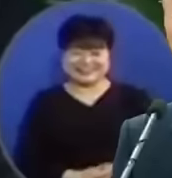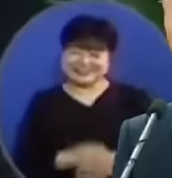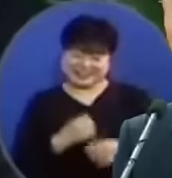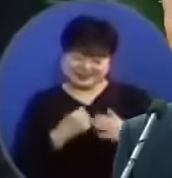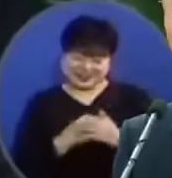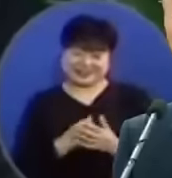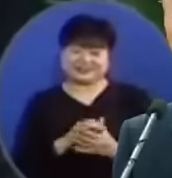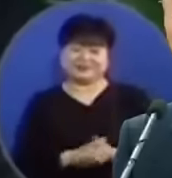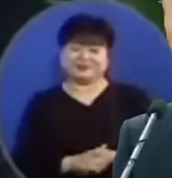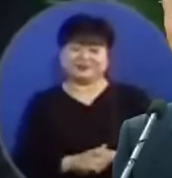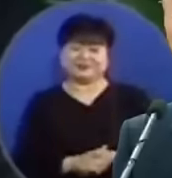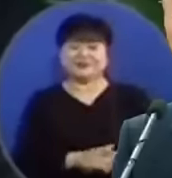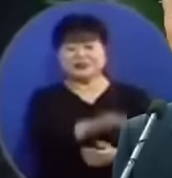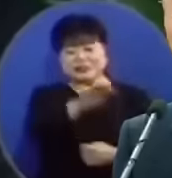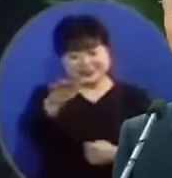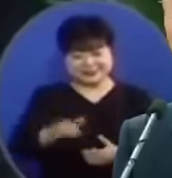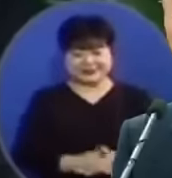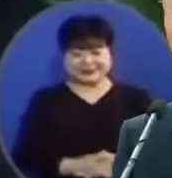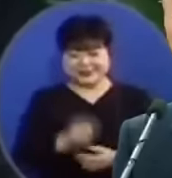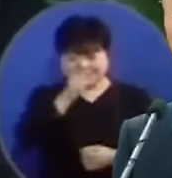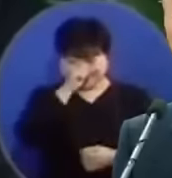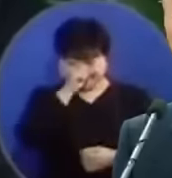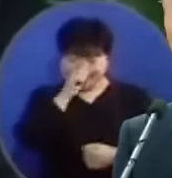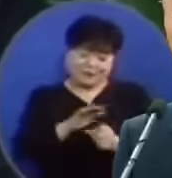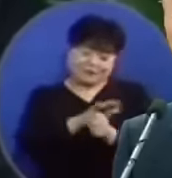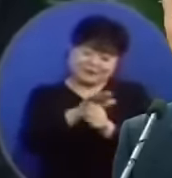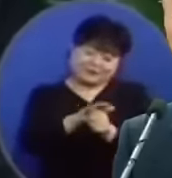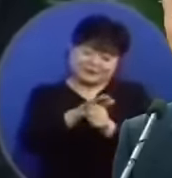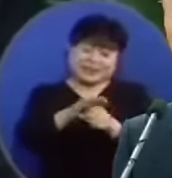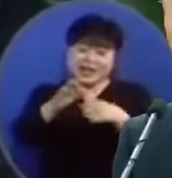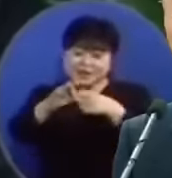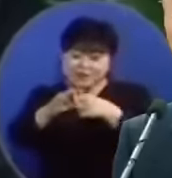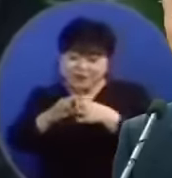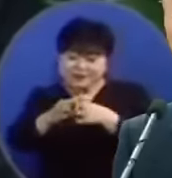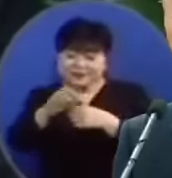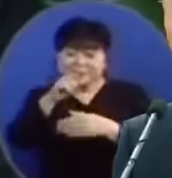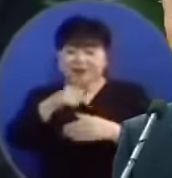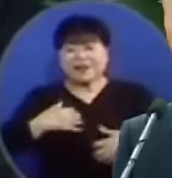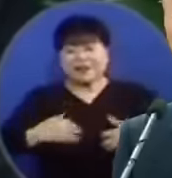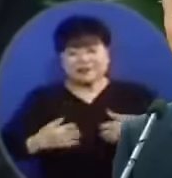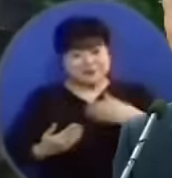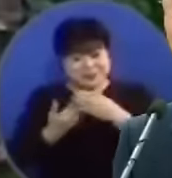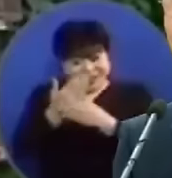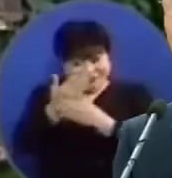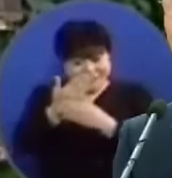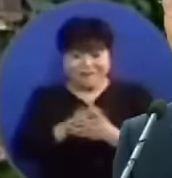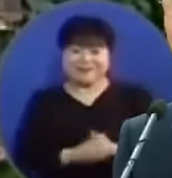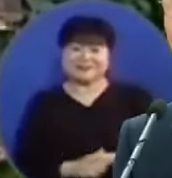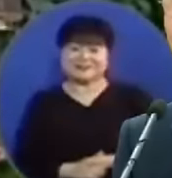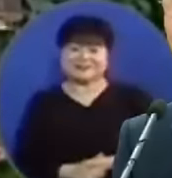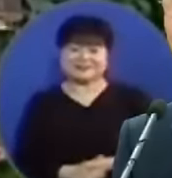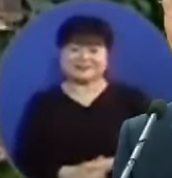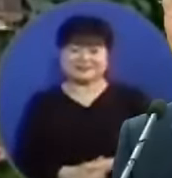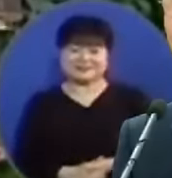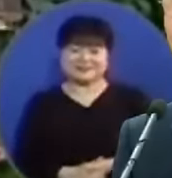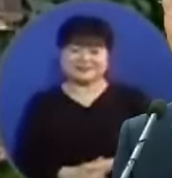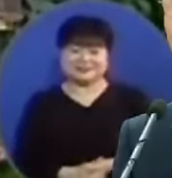그러므로 우리는 좋아하고 사랑하면 마음의 기쁨이 생기는 것입니다.